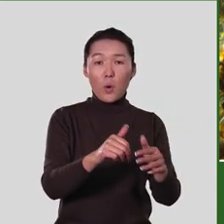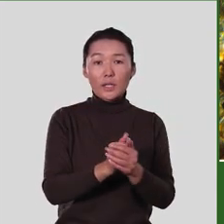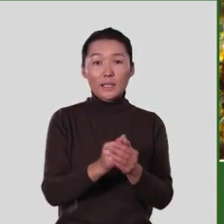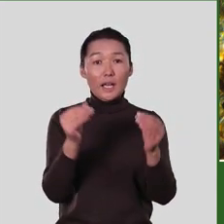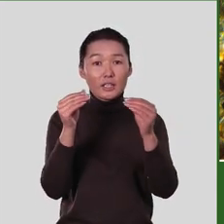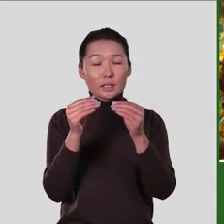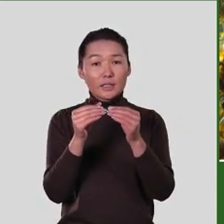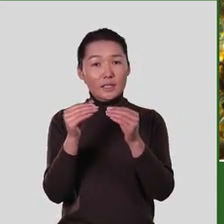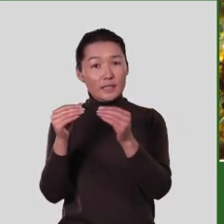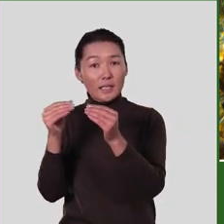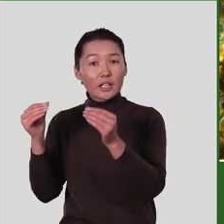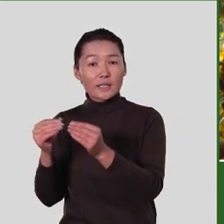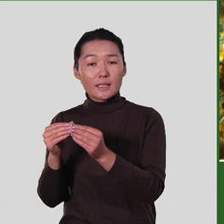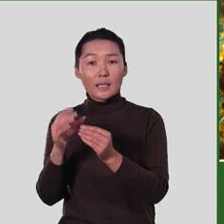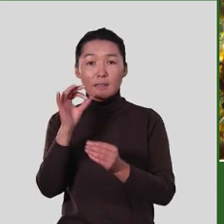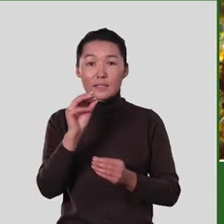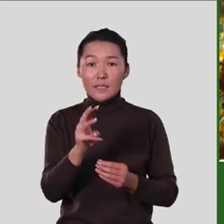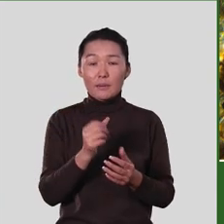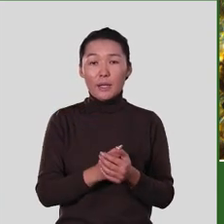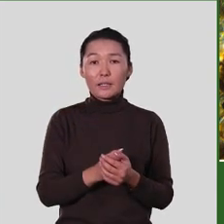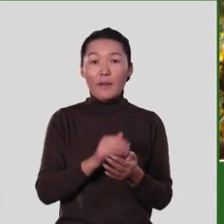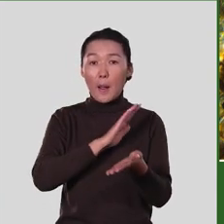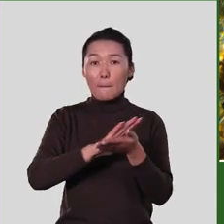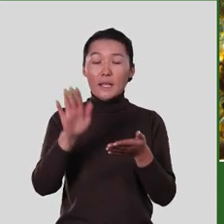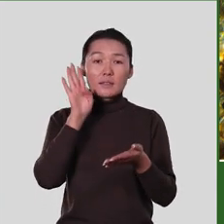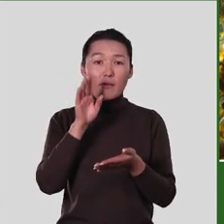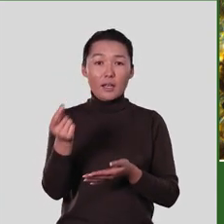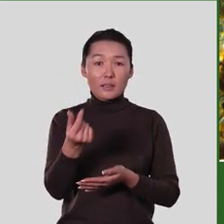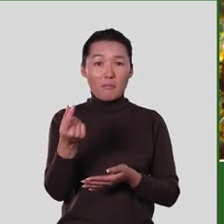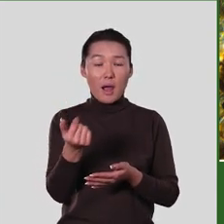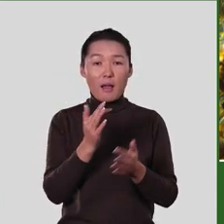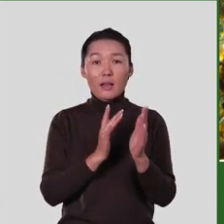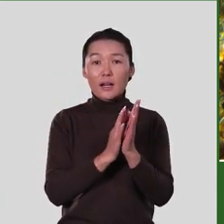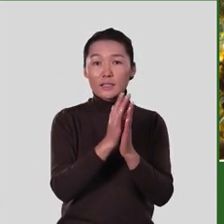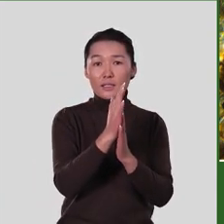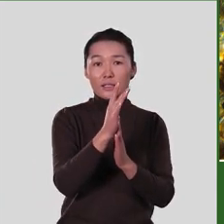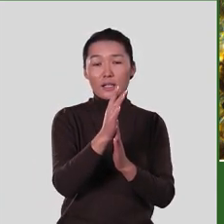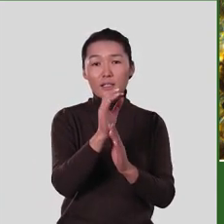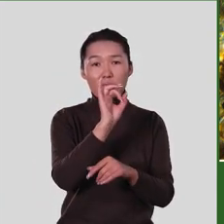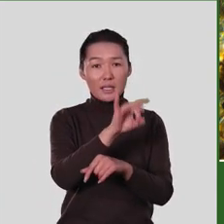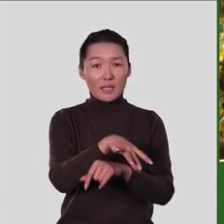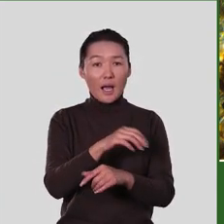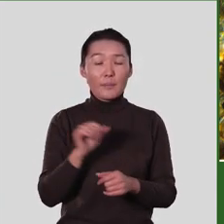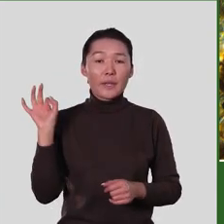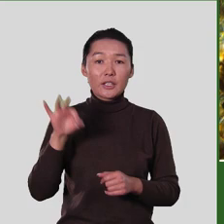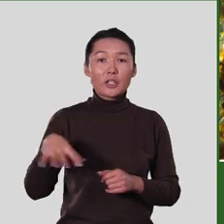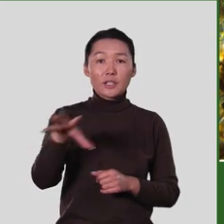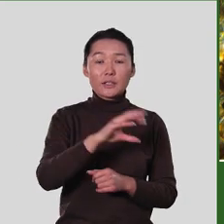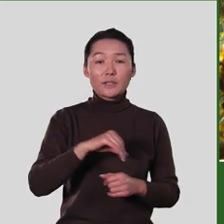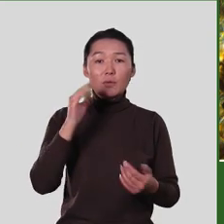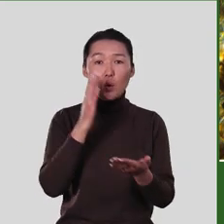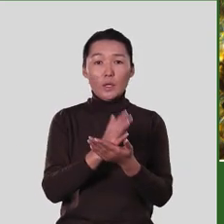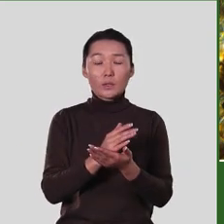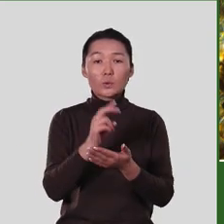десятков сантиметров. Пресной воды мало, растительность довольно бедна. Чаще всего растут